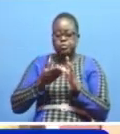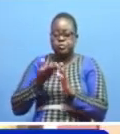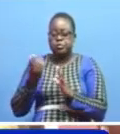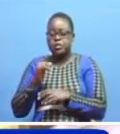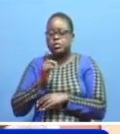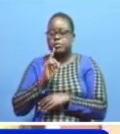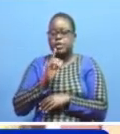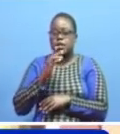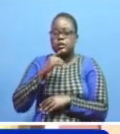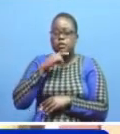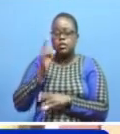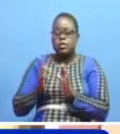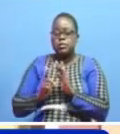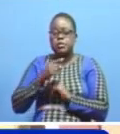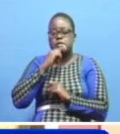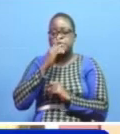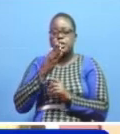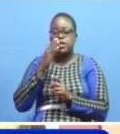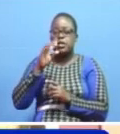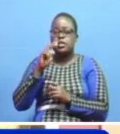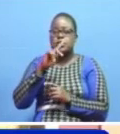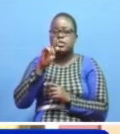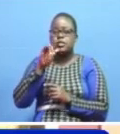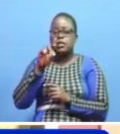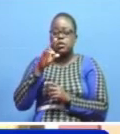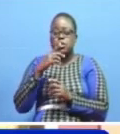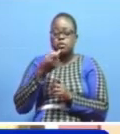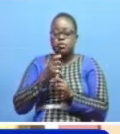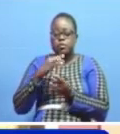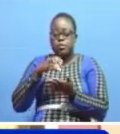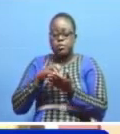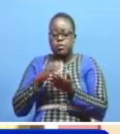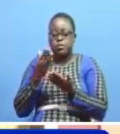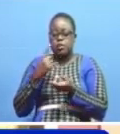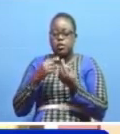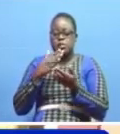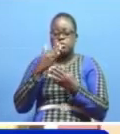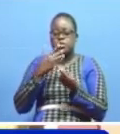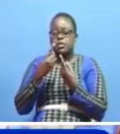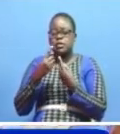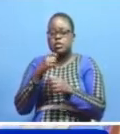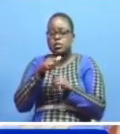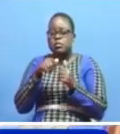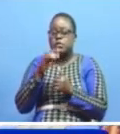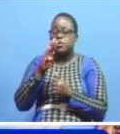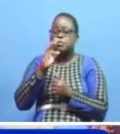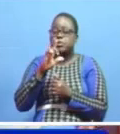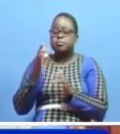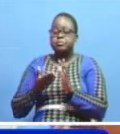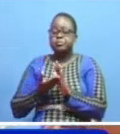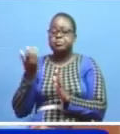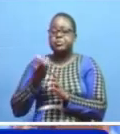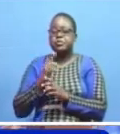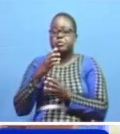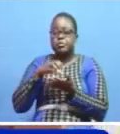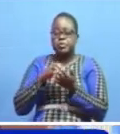ya kaunti ya Kitui Ghristopher Nzilu Nzioka kuma mwanyani usu na ola ekwatiye vuketi na wakunena niso kwa mwatalatala usu wa kumumi mwanyani usu na